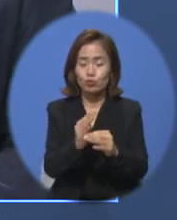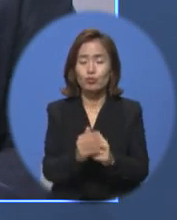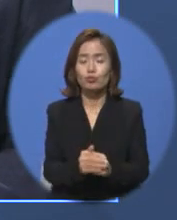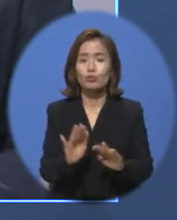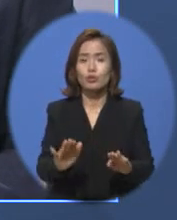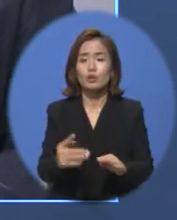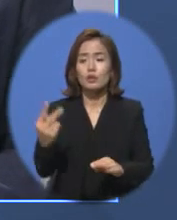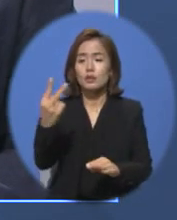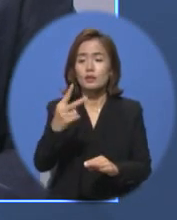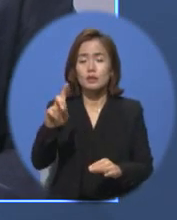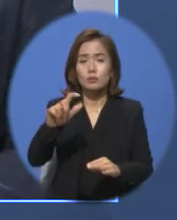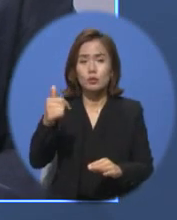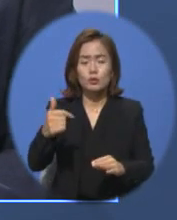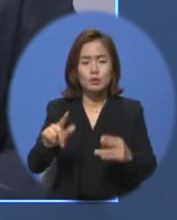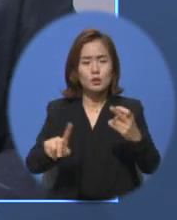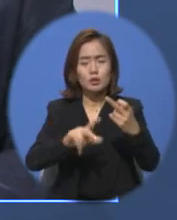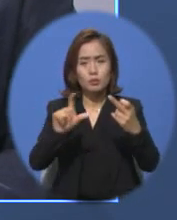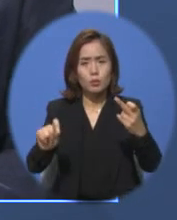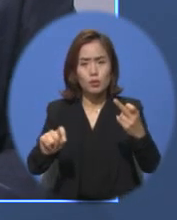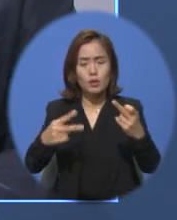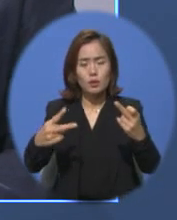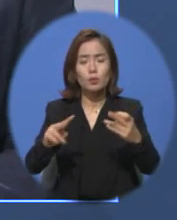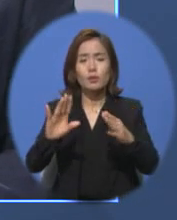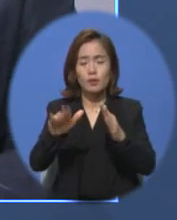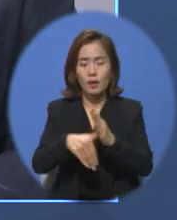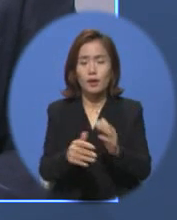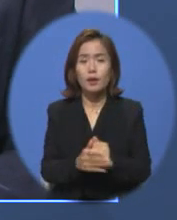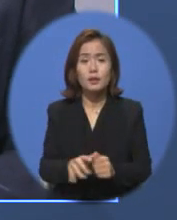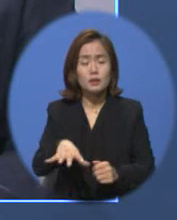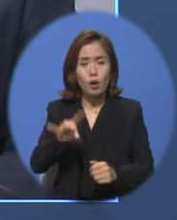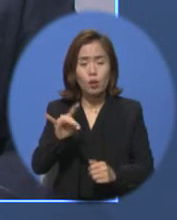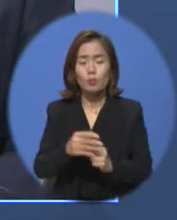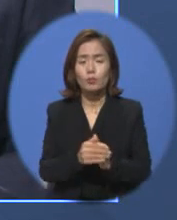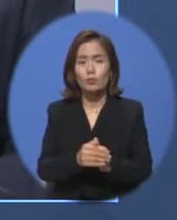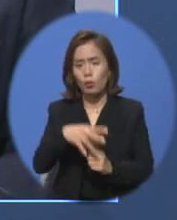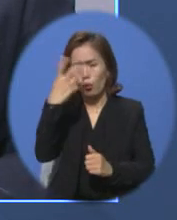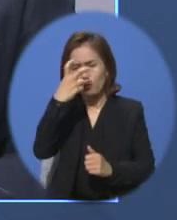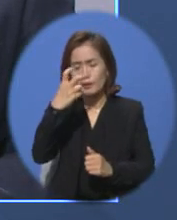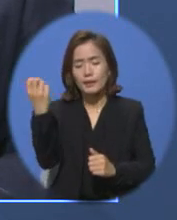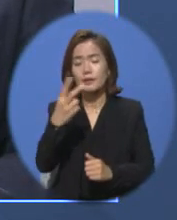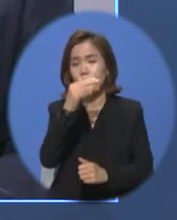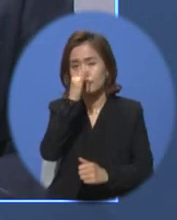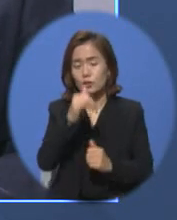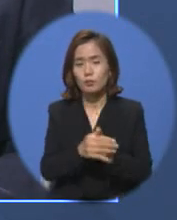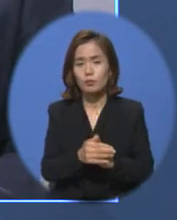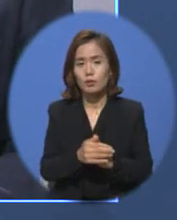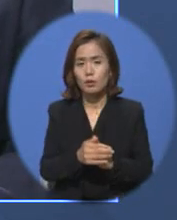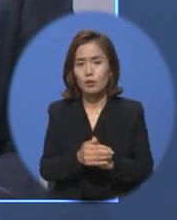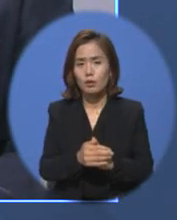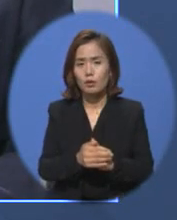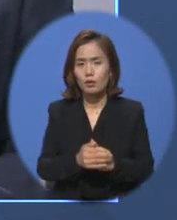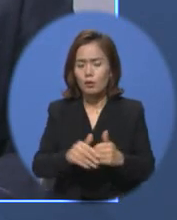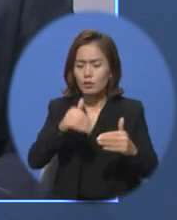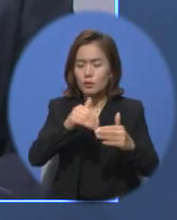되고있습니다. 2016년12월에타당성조사가다시실시되었고, 설계